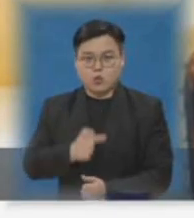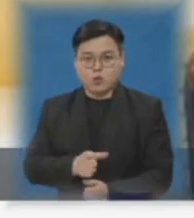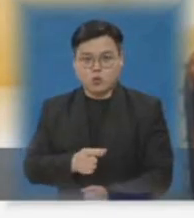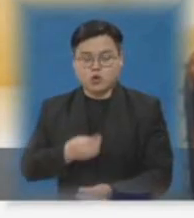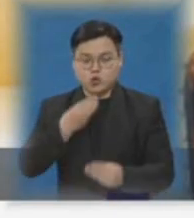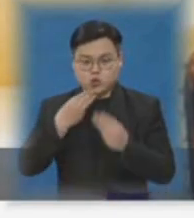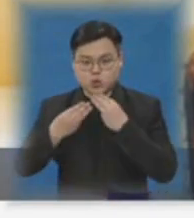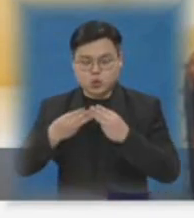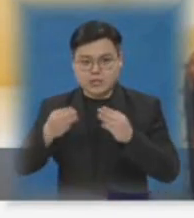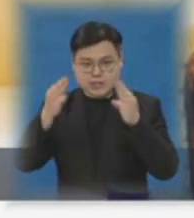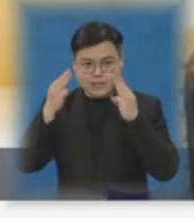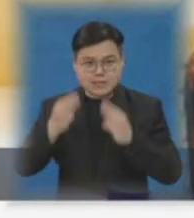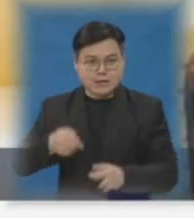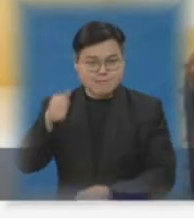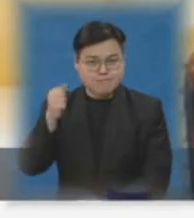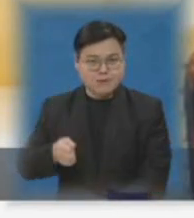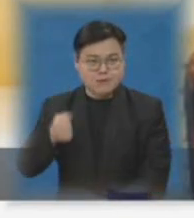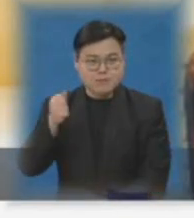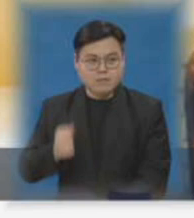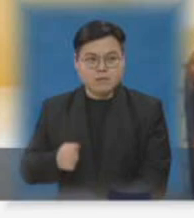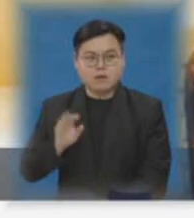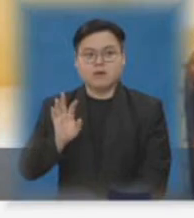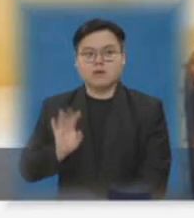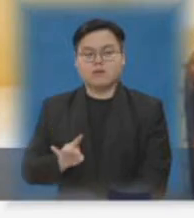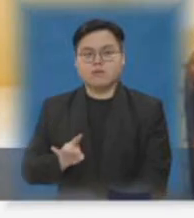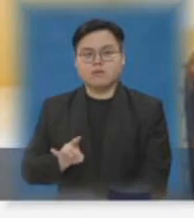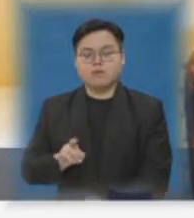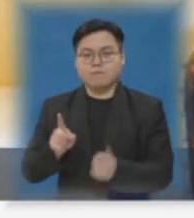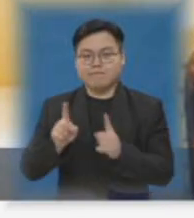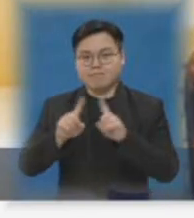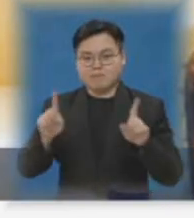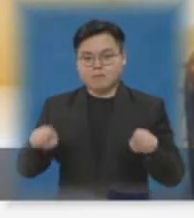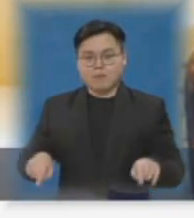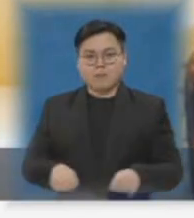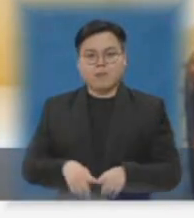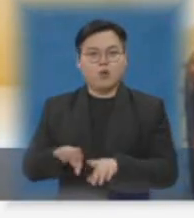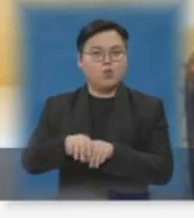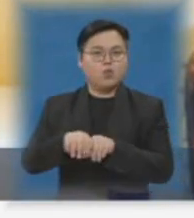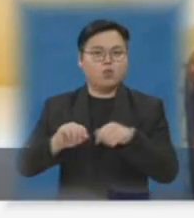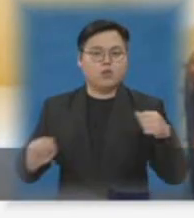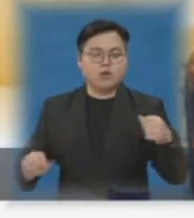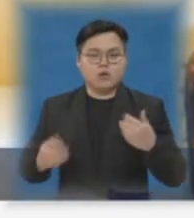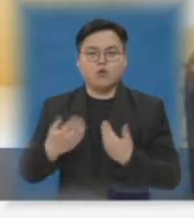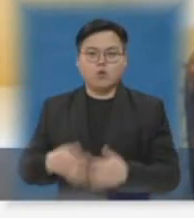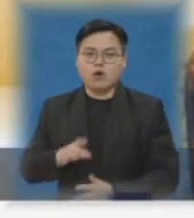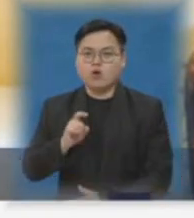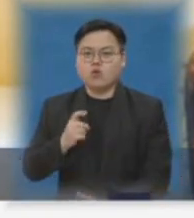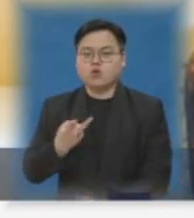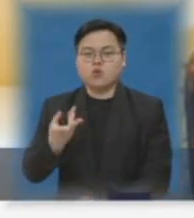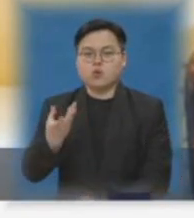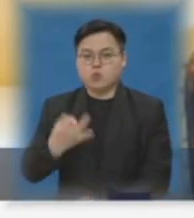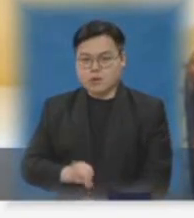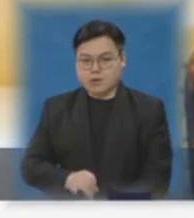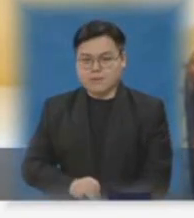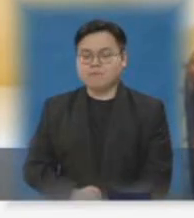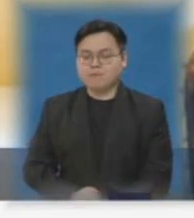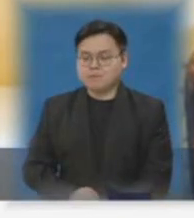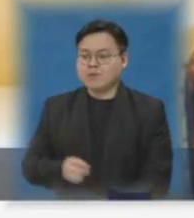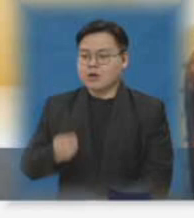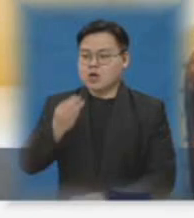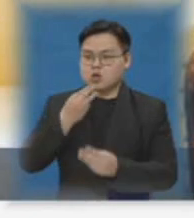шийдвэр байнгтай шийдвэрийн хуудсыг бол хүчингүй болгосон. Тэгвэл прокурор шүүхтэр юу гэж хэлж байгаа гэдэг